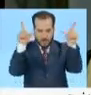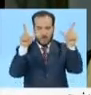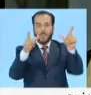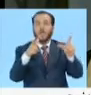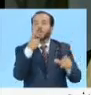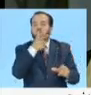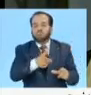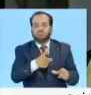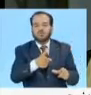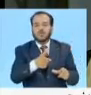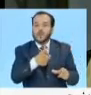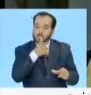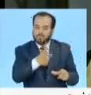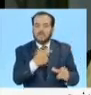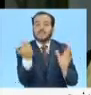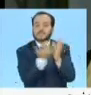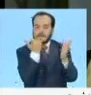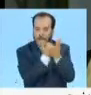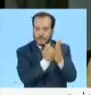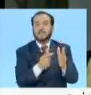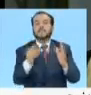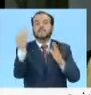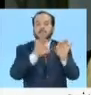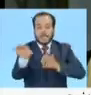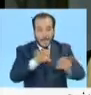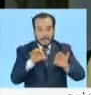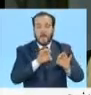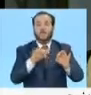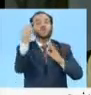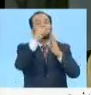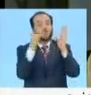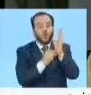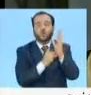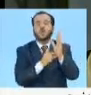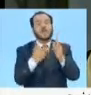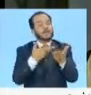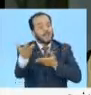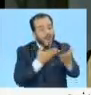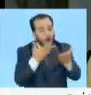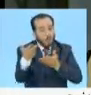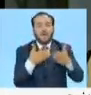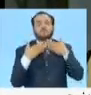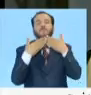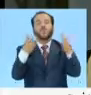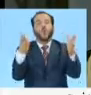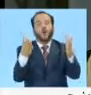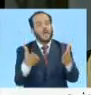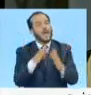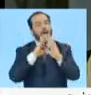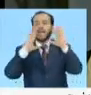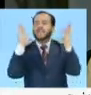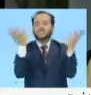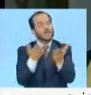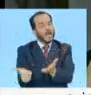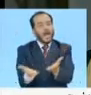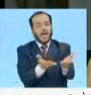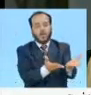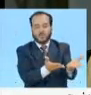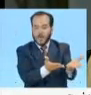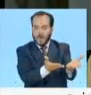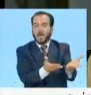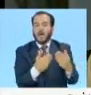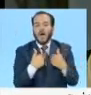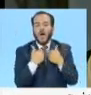أن أبواب الإصلاح مستمرة، وإن أبواب الحوار أيضا مفتوحة.